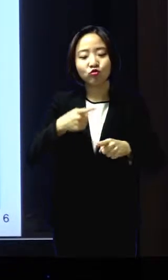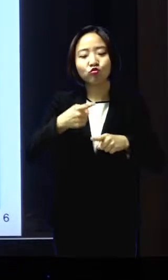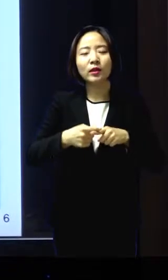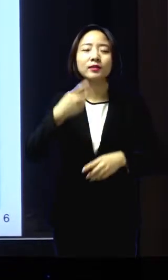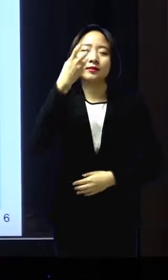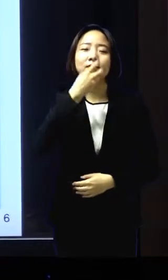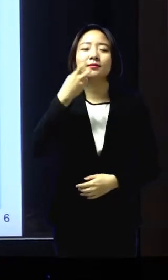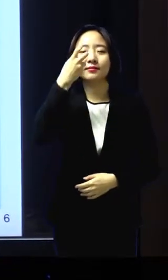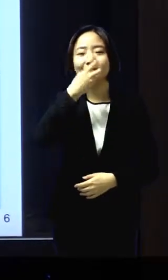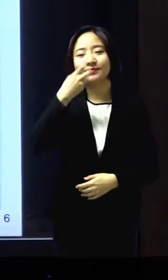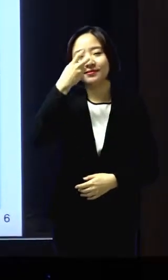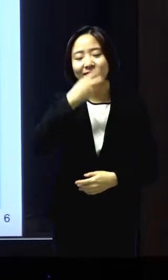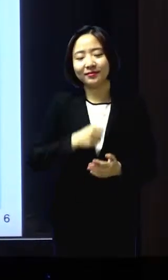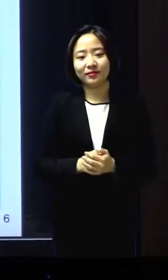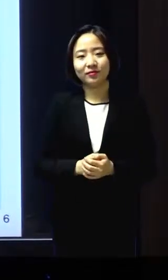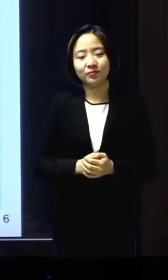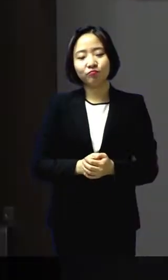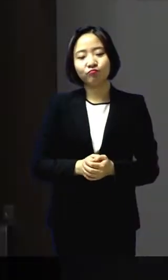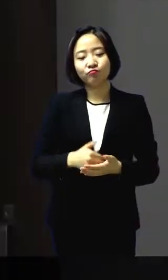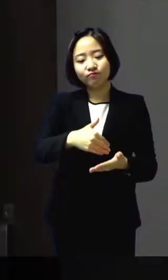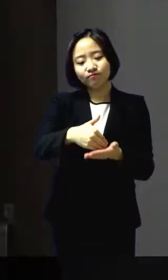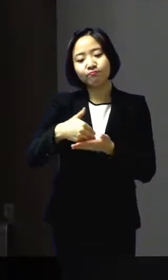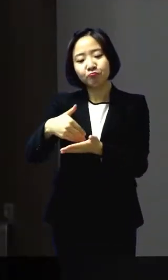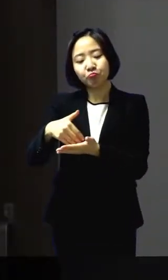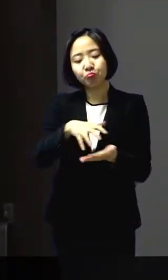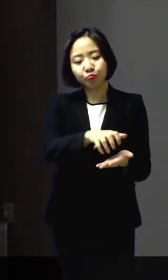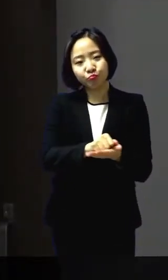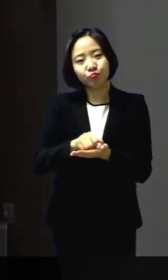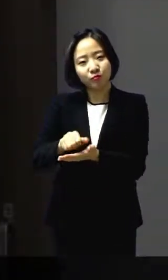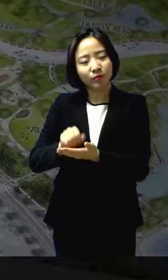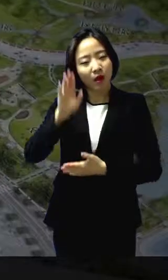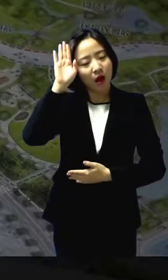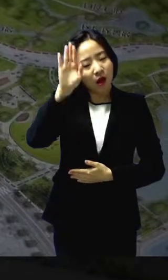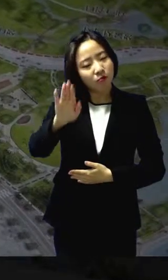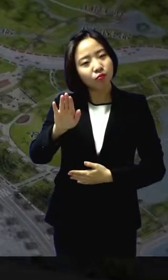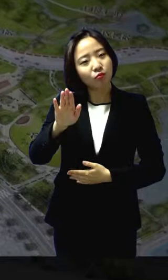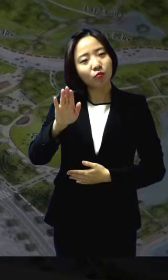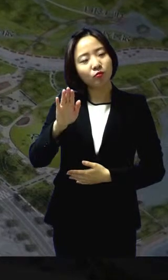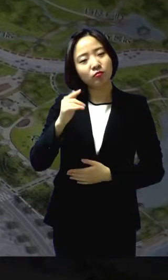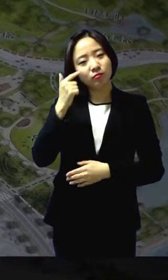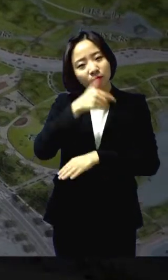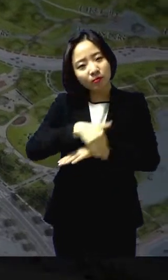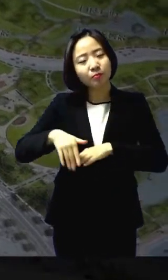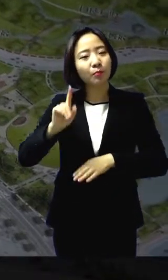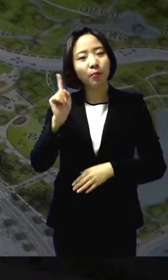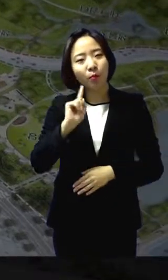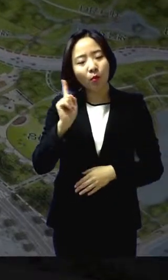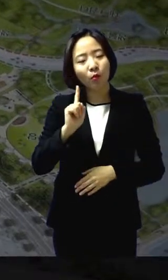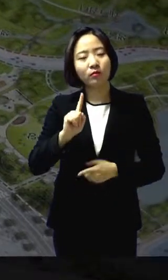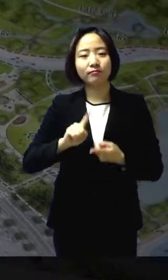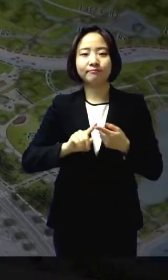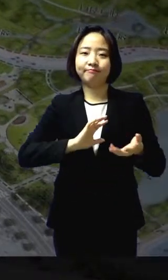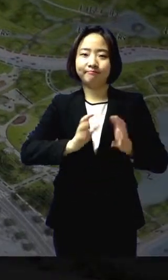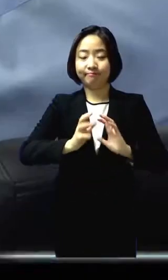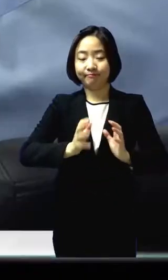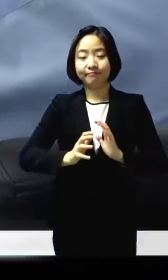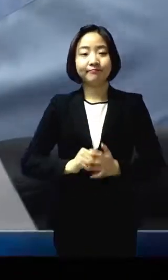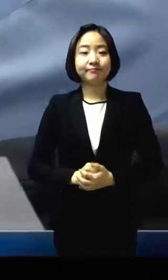중간 점검하는 성격으로 참여기관의 다양한 의견을 청취하고 향후 추진 방향을 논의하기 위해